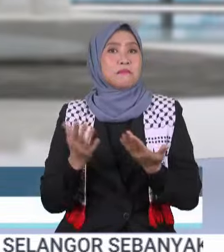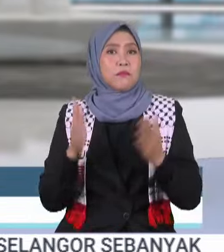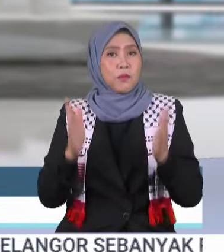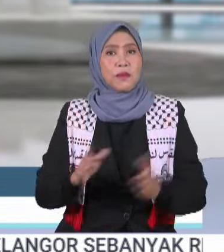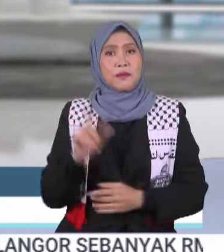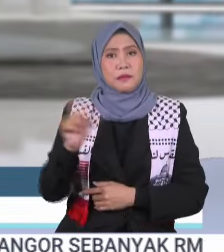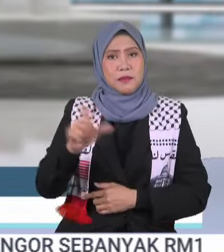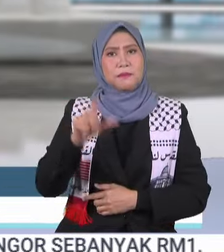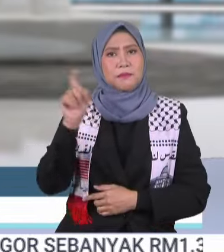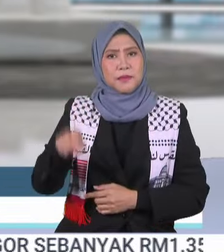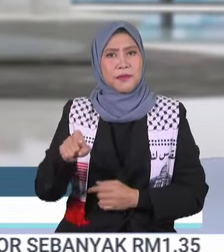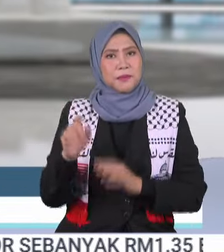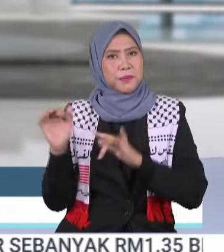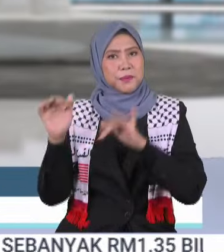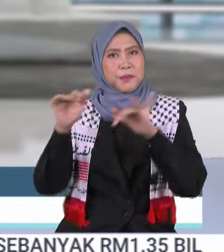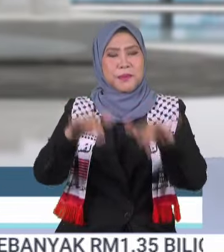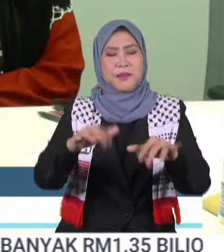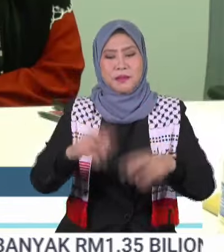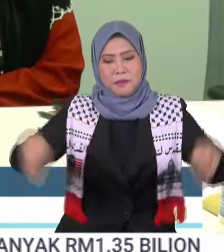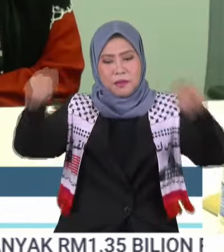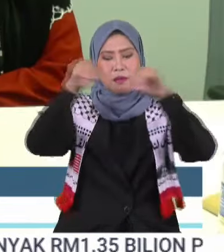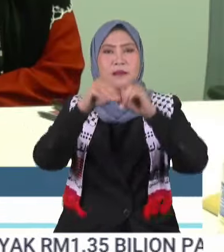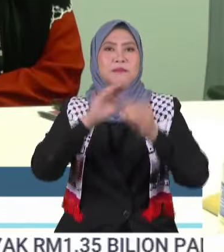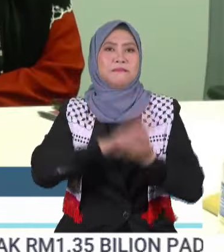namun perlu berpada-pada.